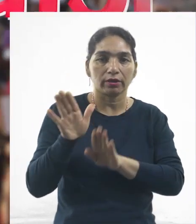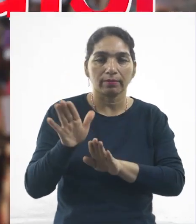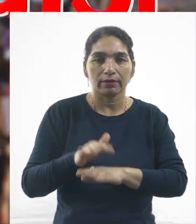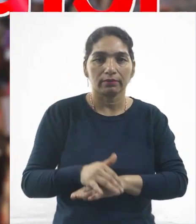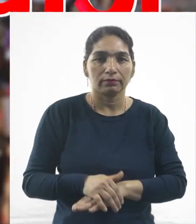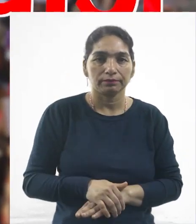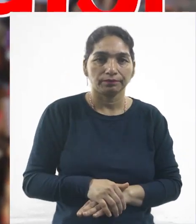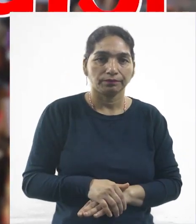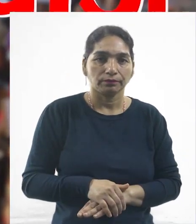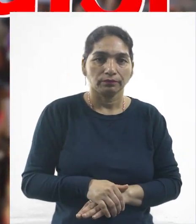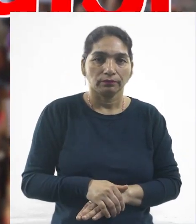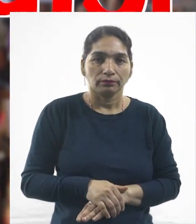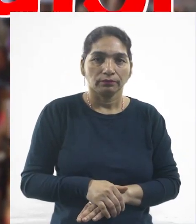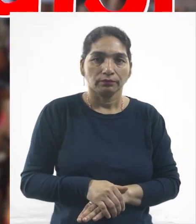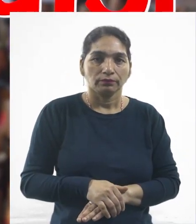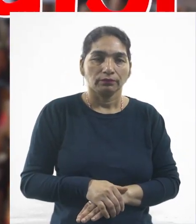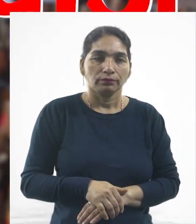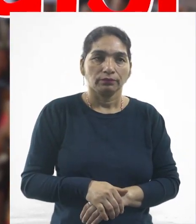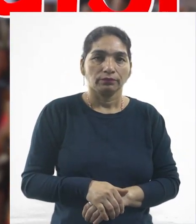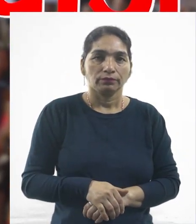नमस्कार।